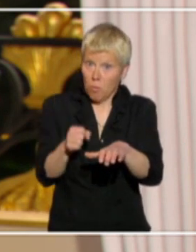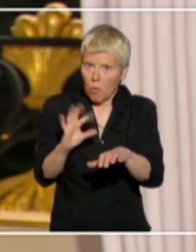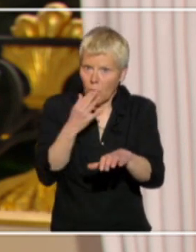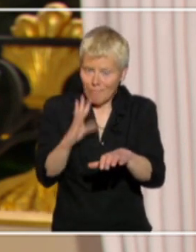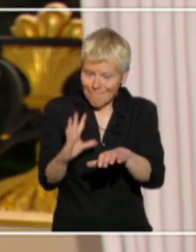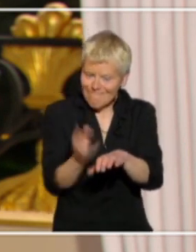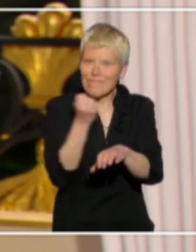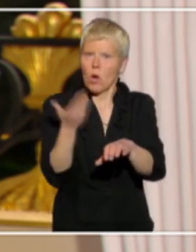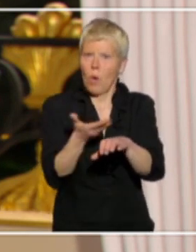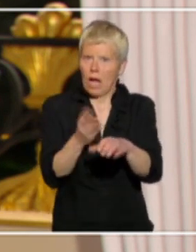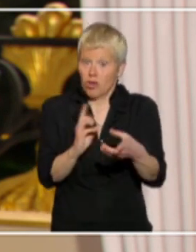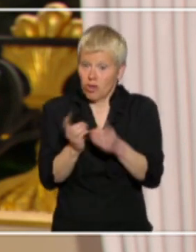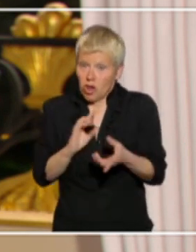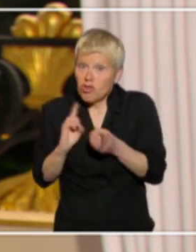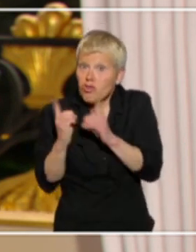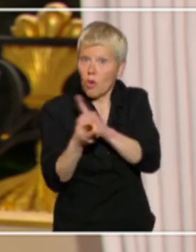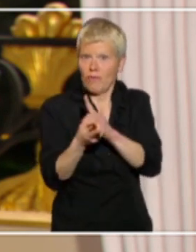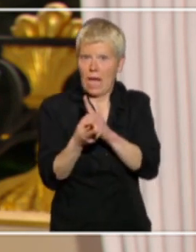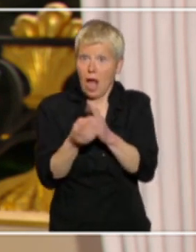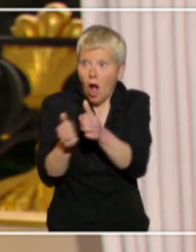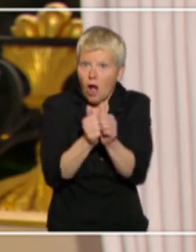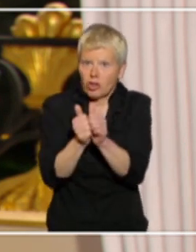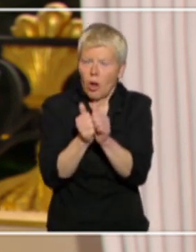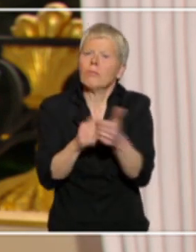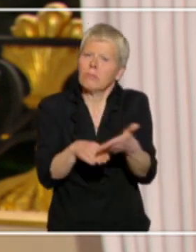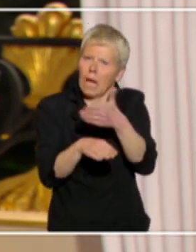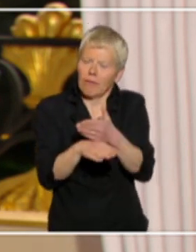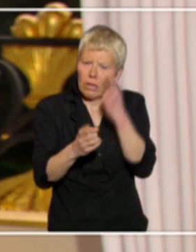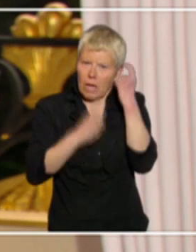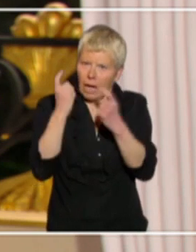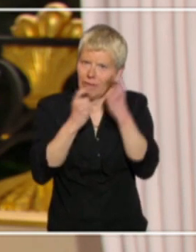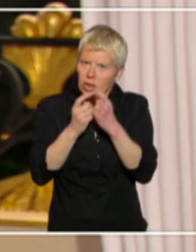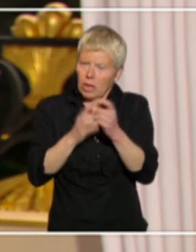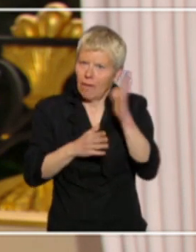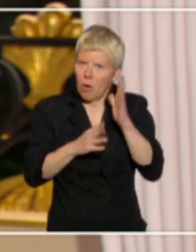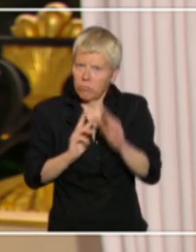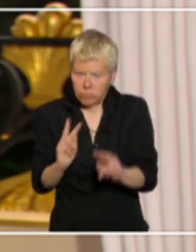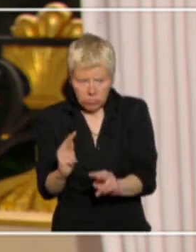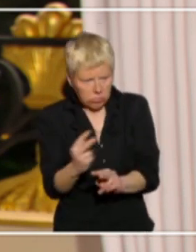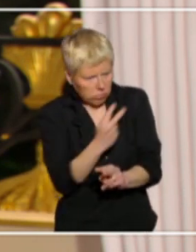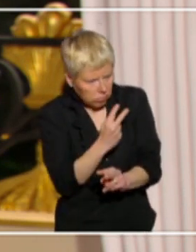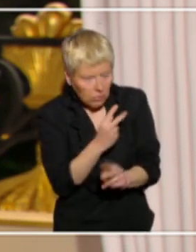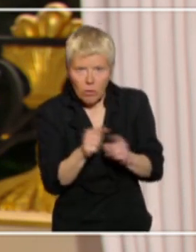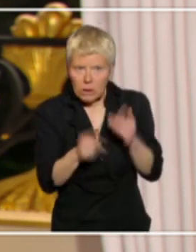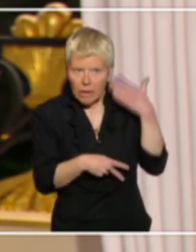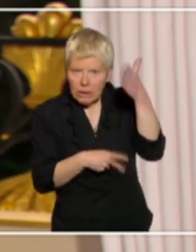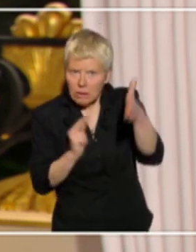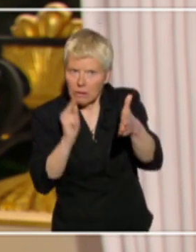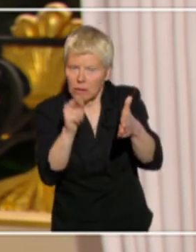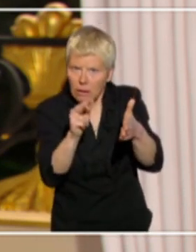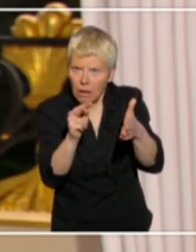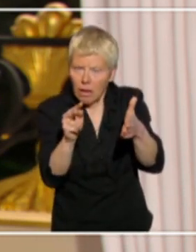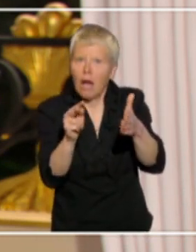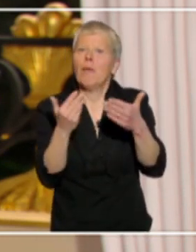ensemble en ayant profondément réfléchi à ce que nous avons été et à ce que nous avons à être